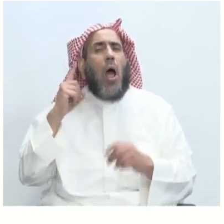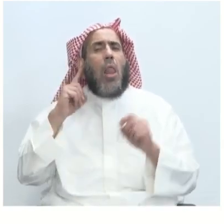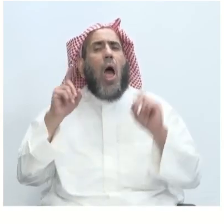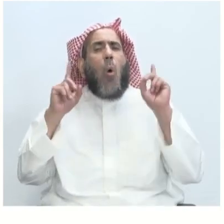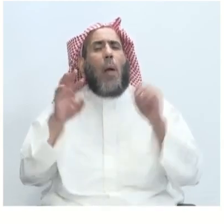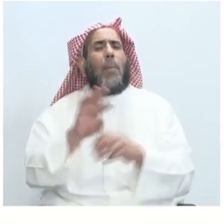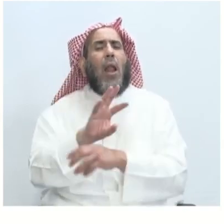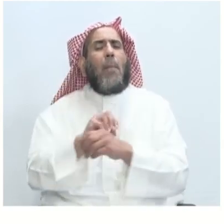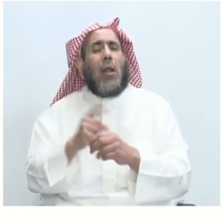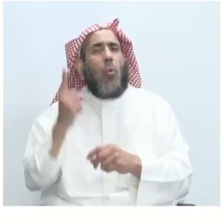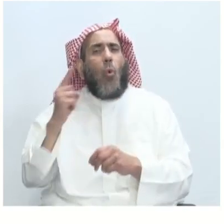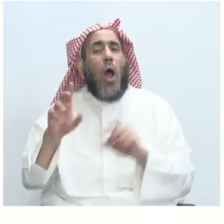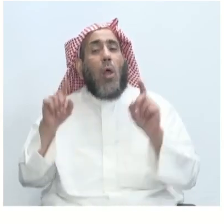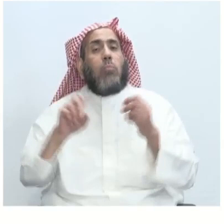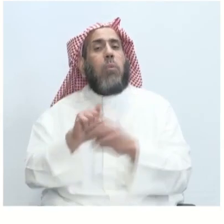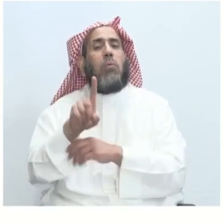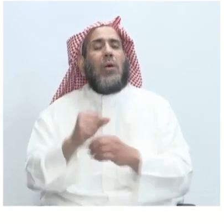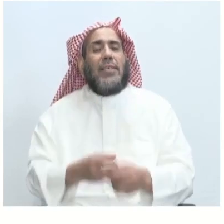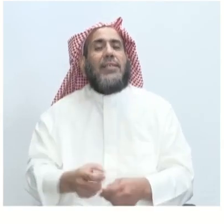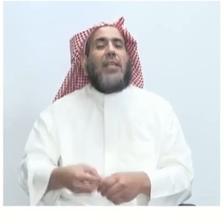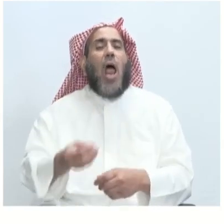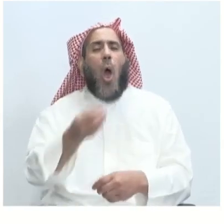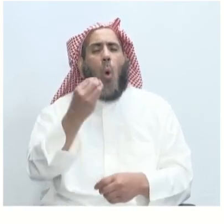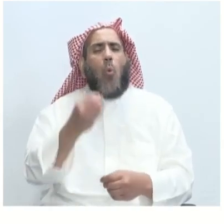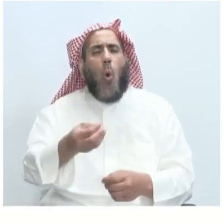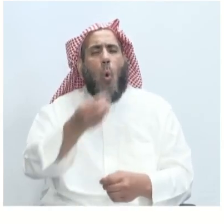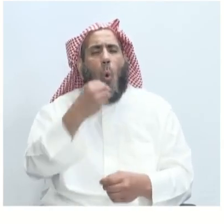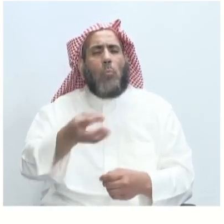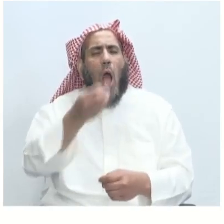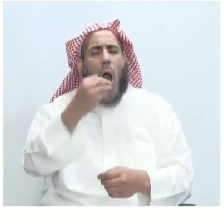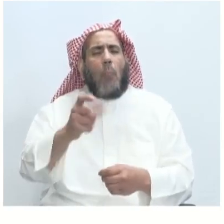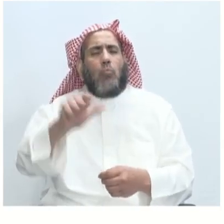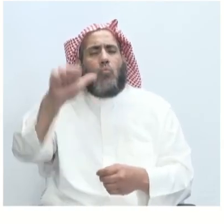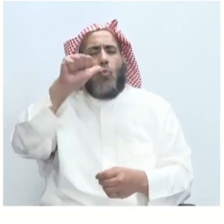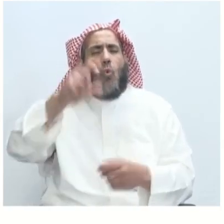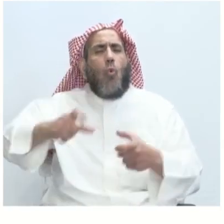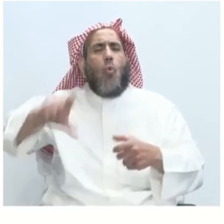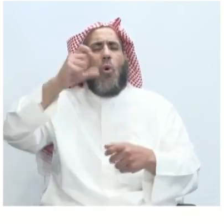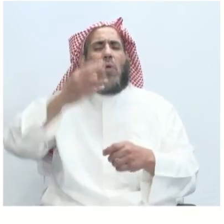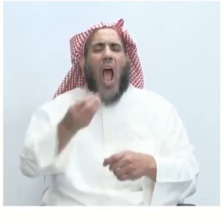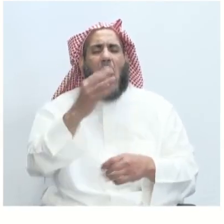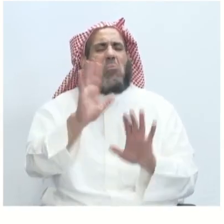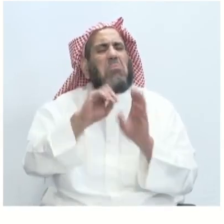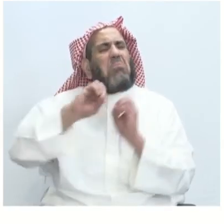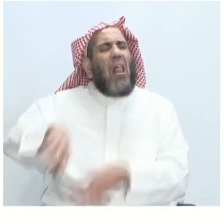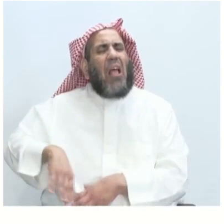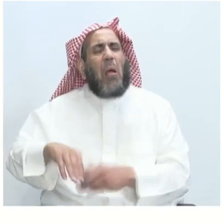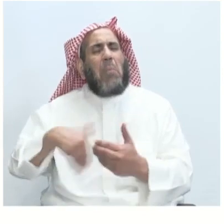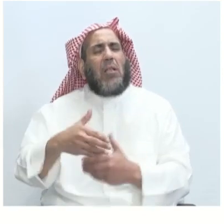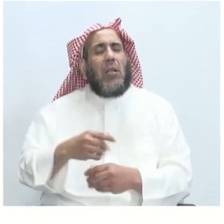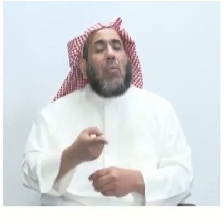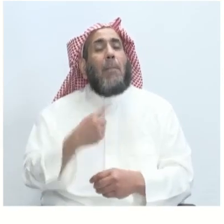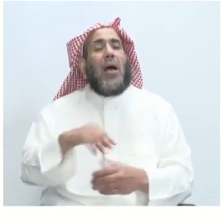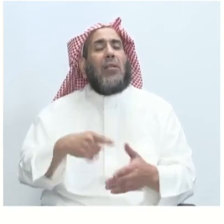الاذان احسنتم ممتازين تناول كميه كبيره من الماء وترك الاكل والطعا عام بعد ان